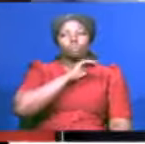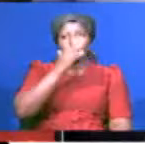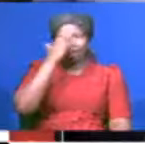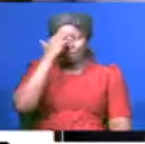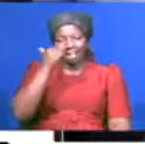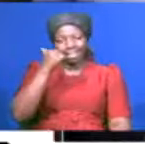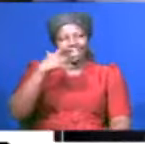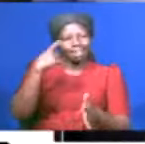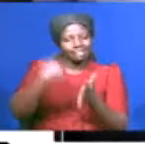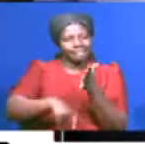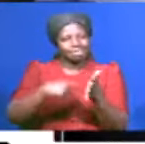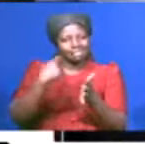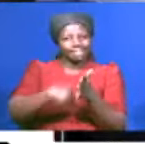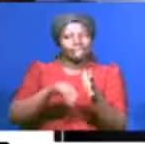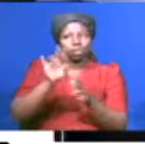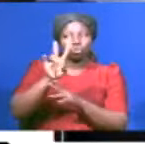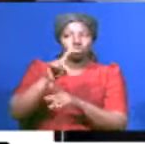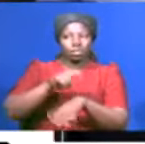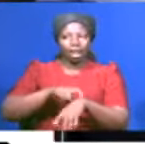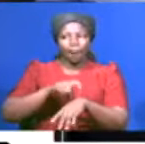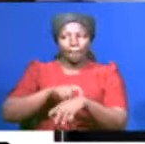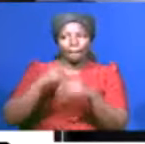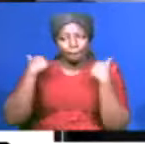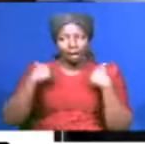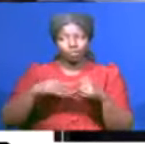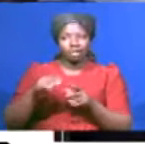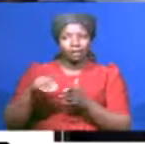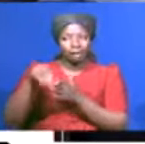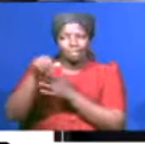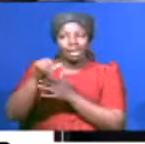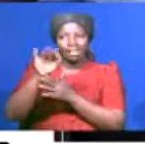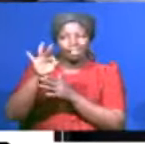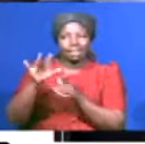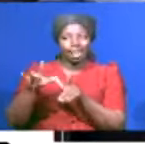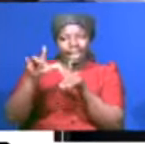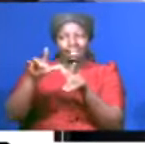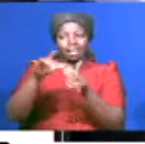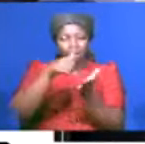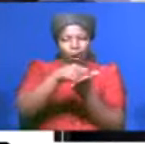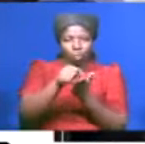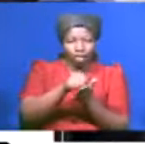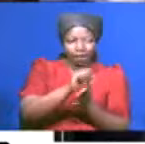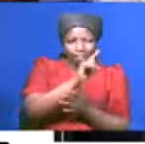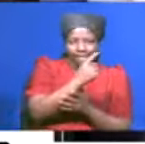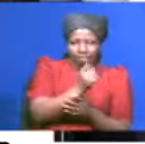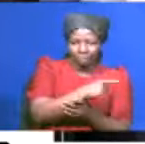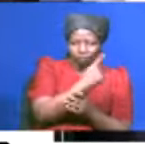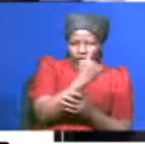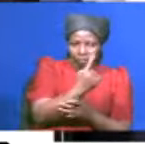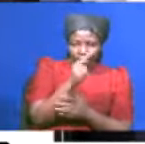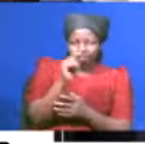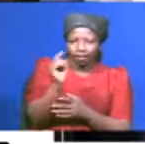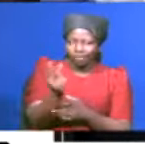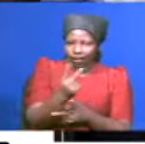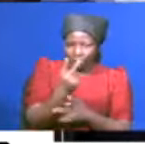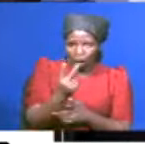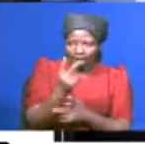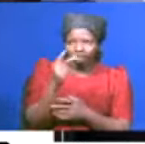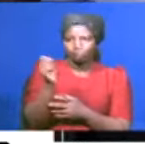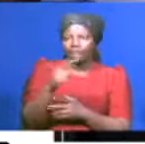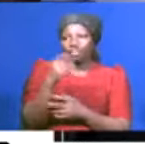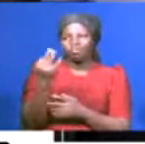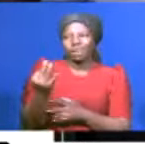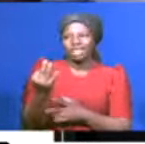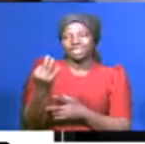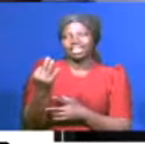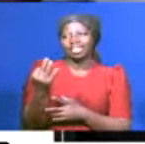maradufu. Mimi nalipa license 3 Makueni. Nimelipa ya kwanza January, ya pili February, March nalipa ya mwisho. Nalipa